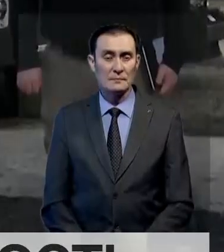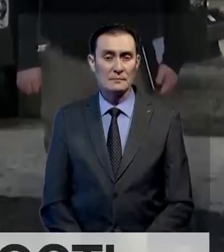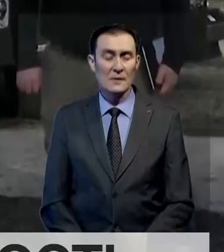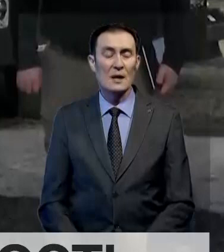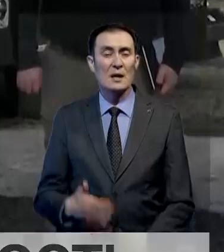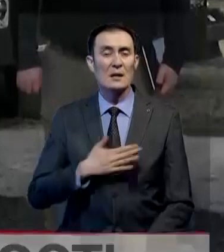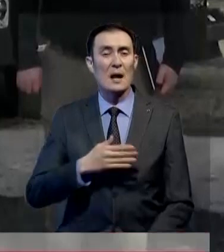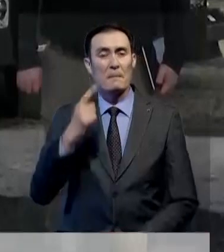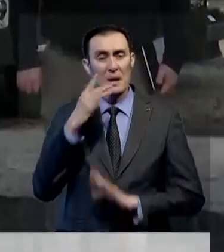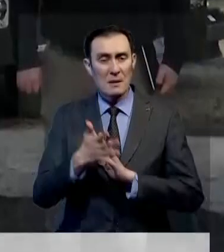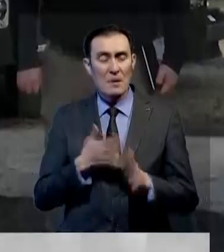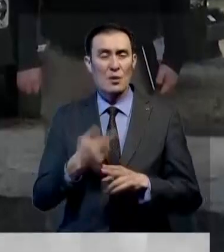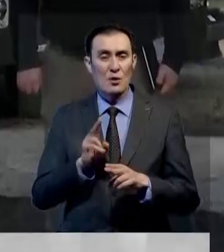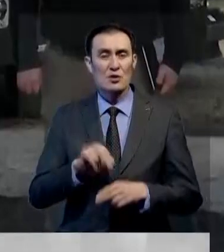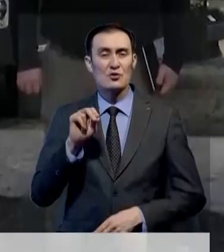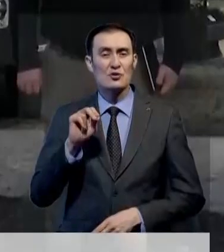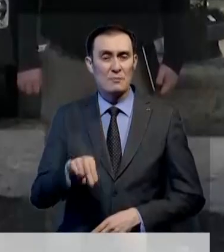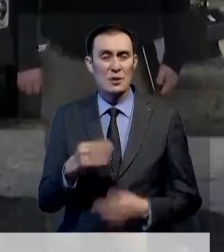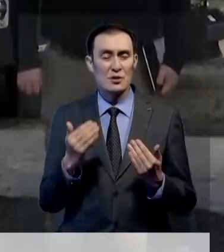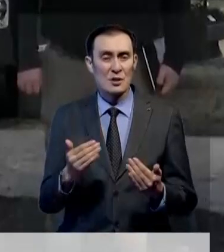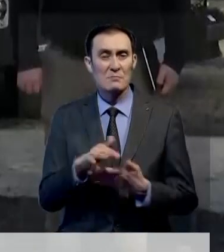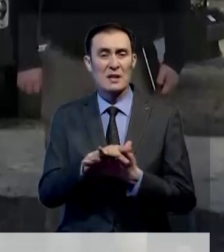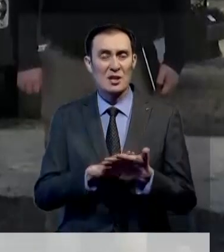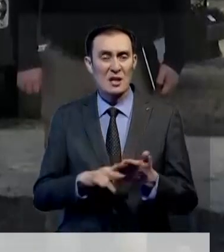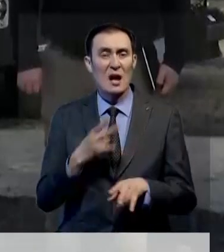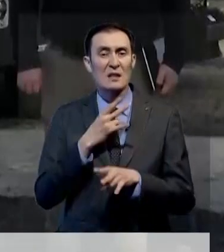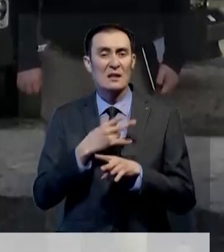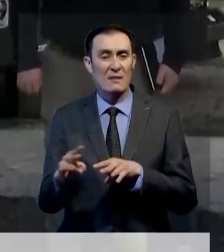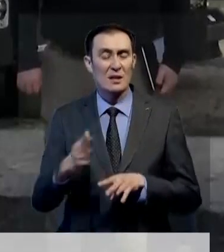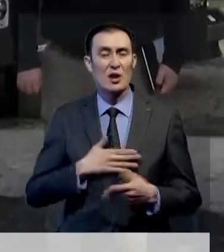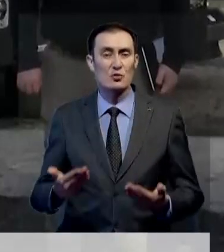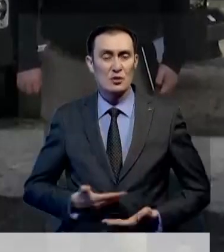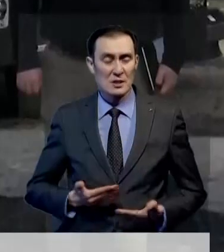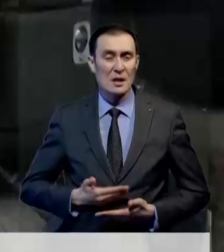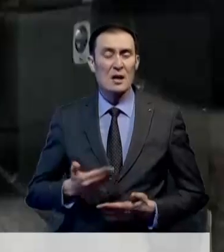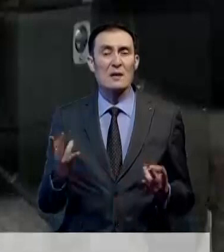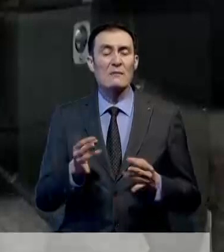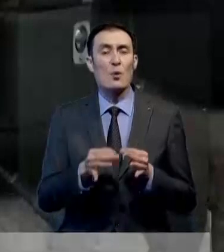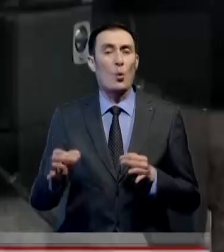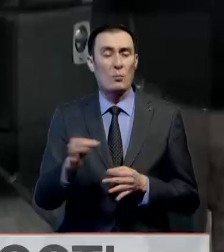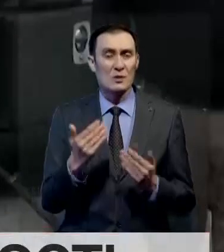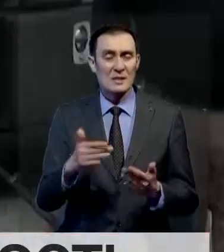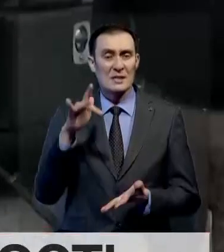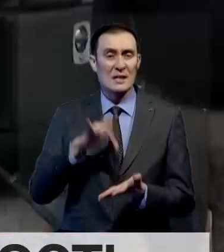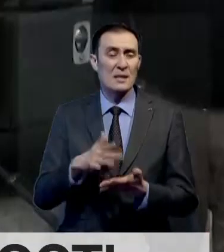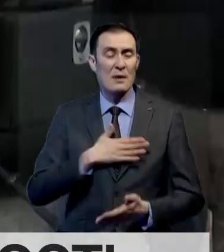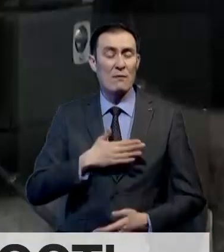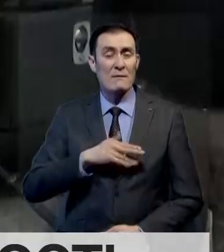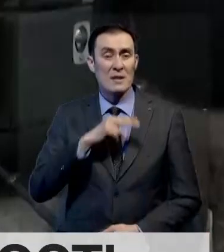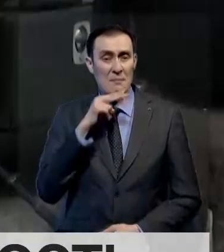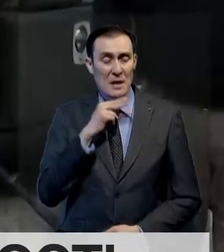Я понимаю, что этот инцидент продолжает отравлять повседневную жизнь. Потребности региона находятся в центре моего